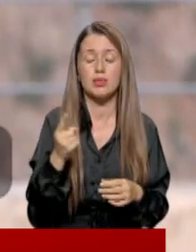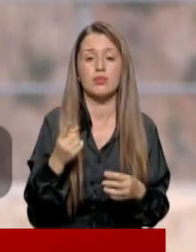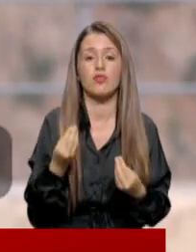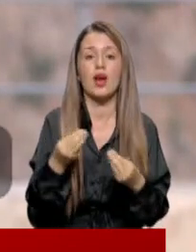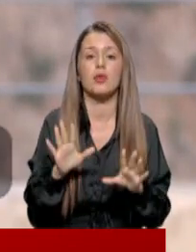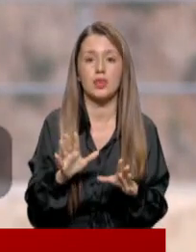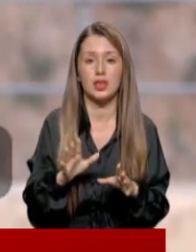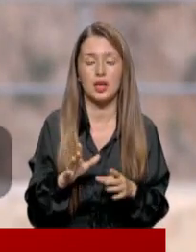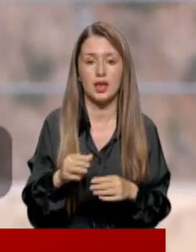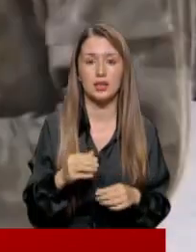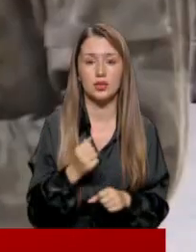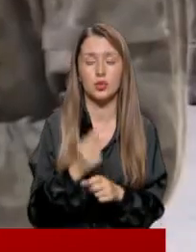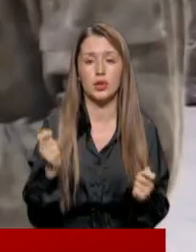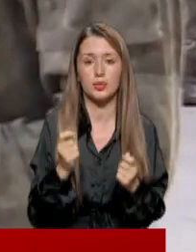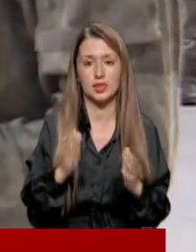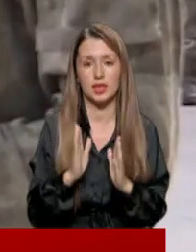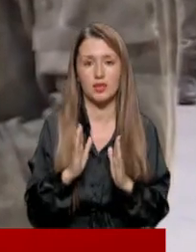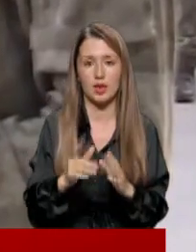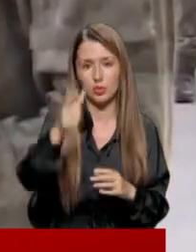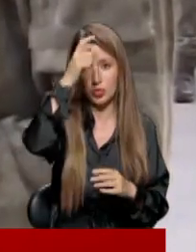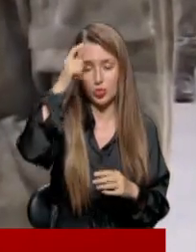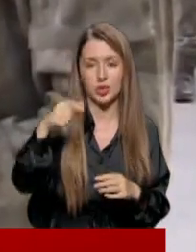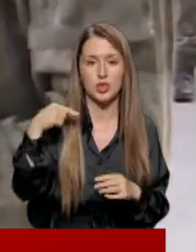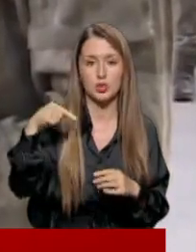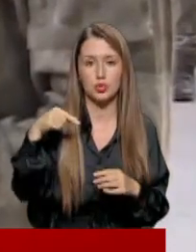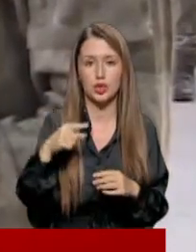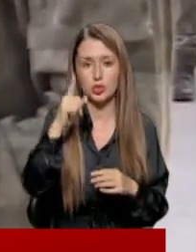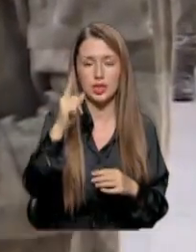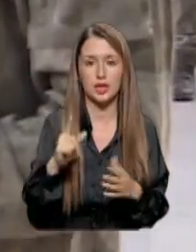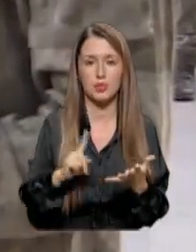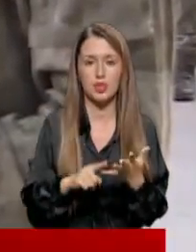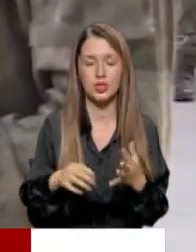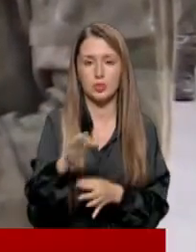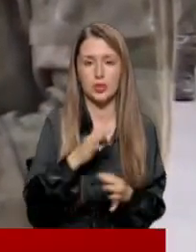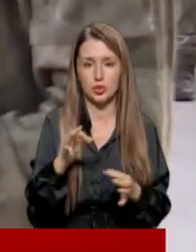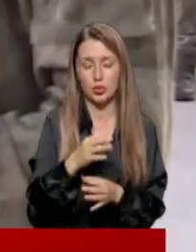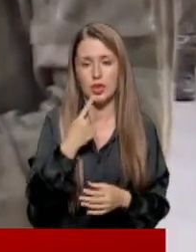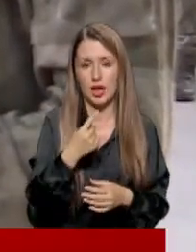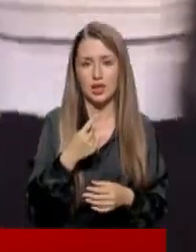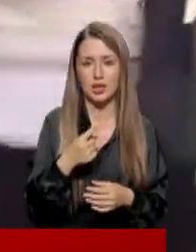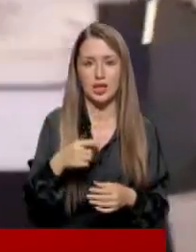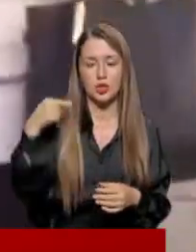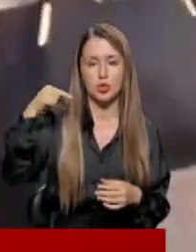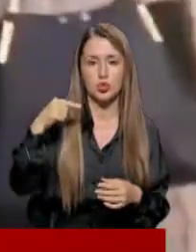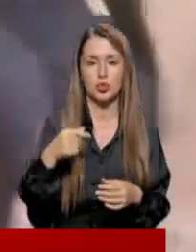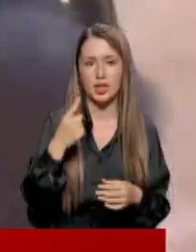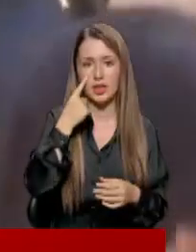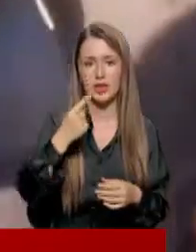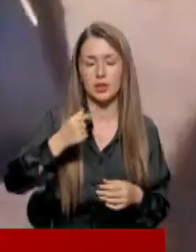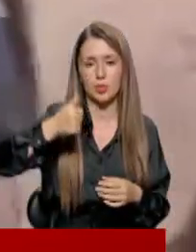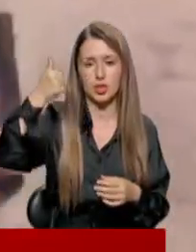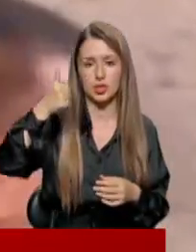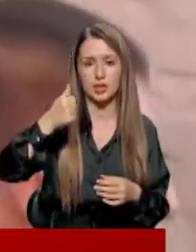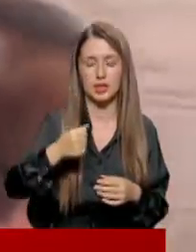fırsat vermeden mücadelemizi sürdüreceğiz. Türkiye, Suriye kuzeyine 5. harekatın sinyalini verirken, Suriye Devlet Başkanı Beşar